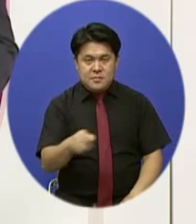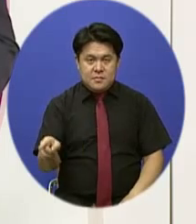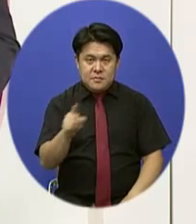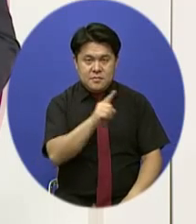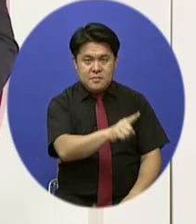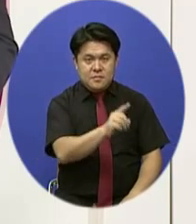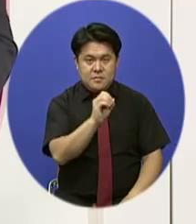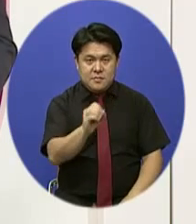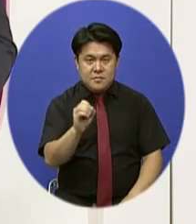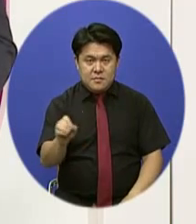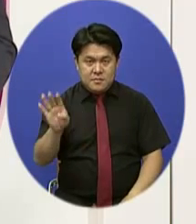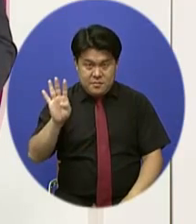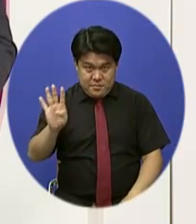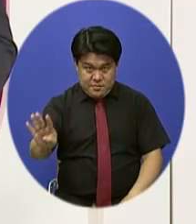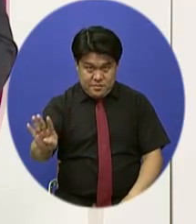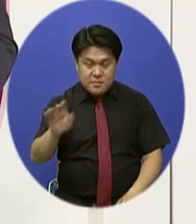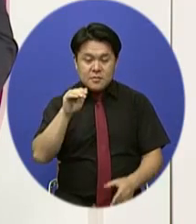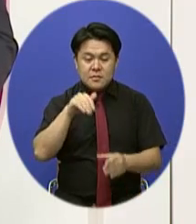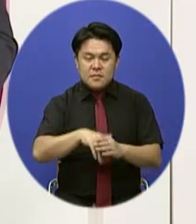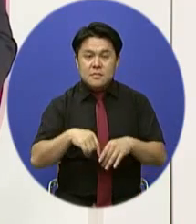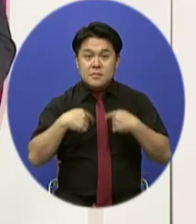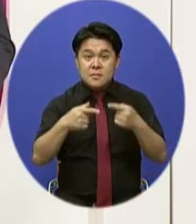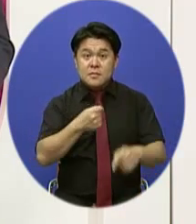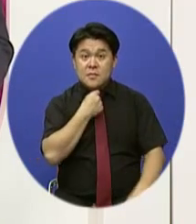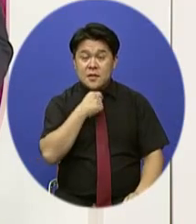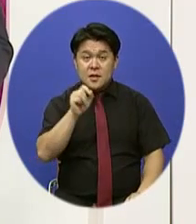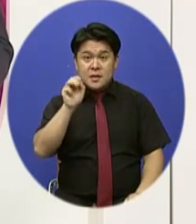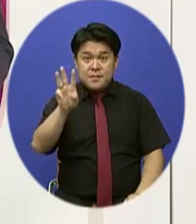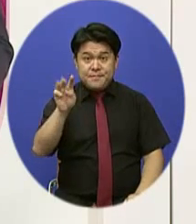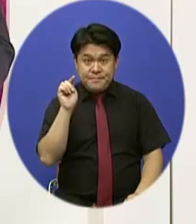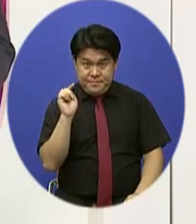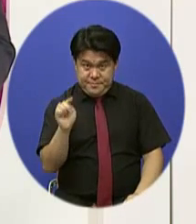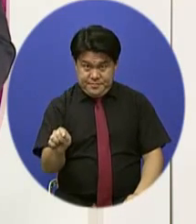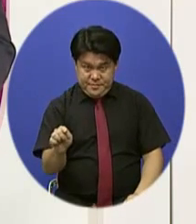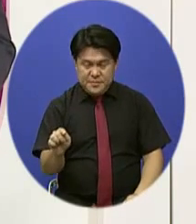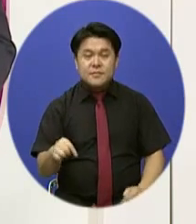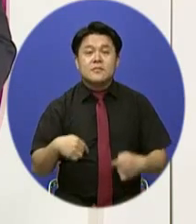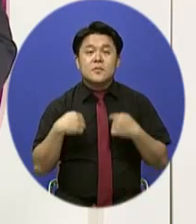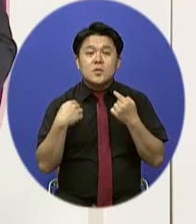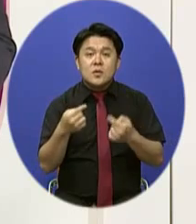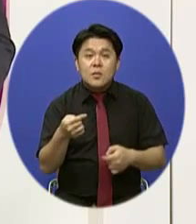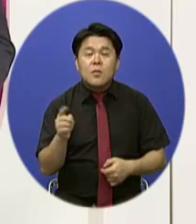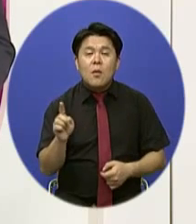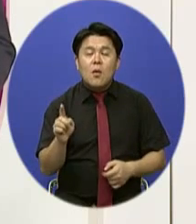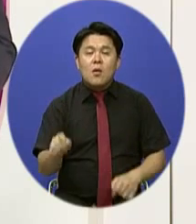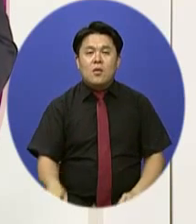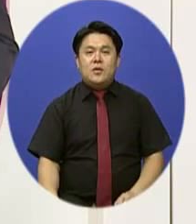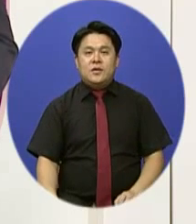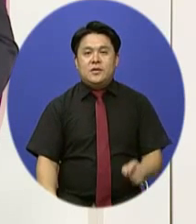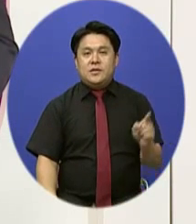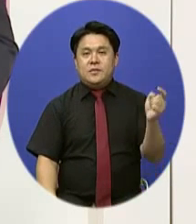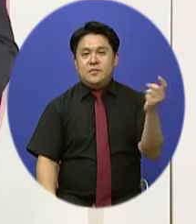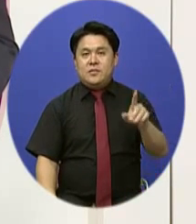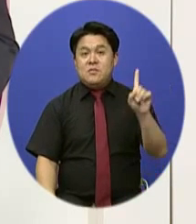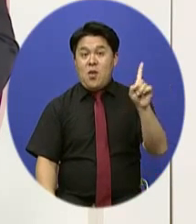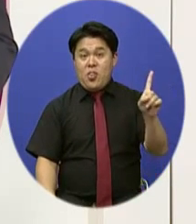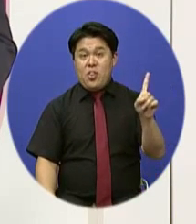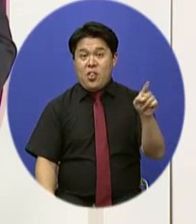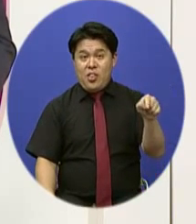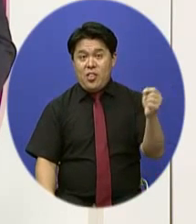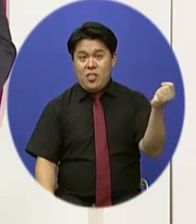060-608-1004번입니다. 네. 심사투표 번호가? 3번. 그렇죠. 3번을 누르셔서 1번 참여자이기